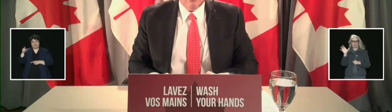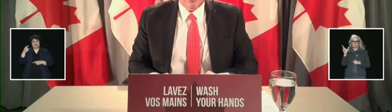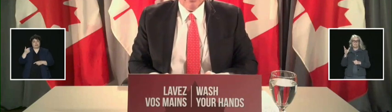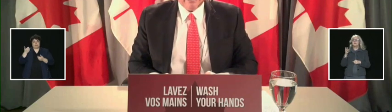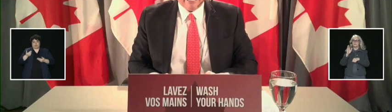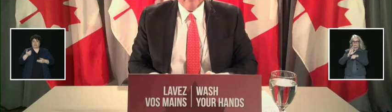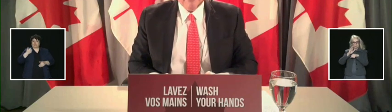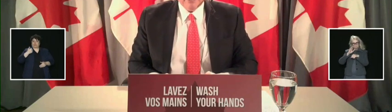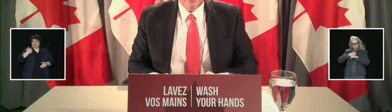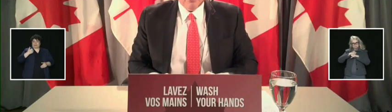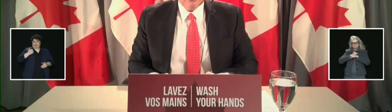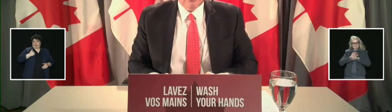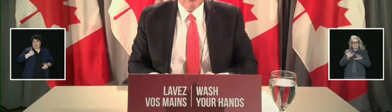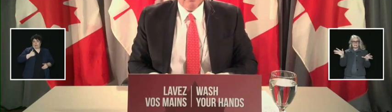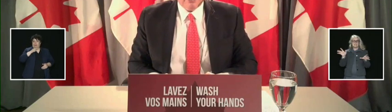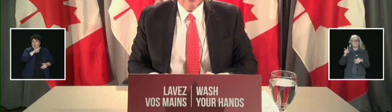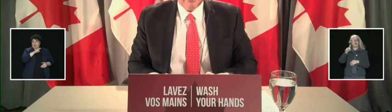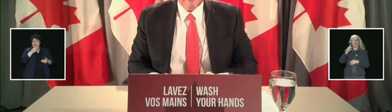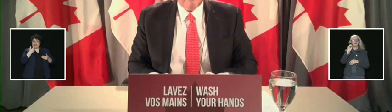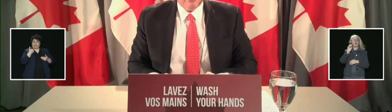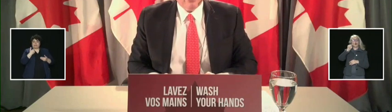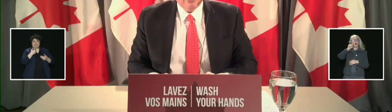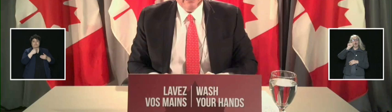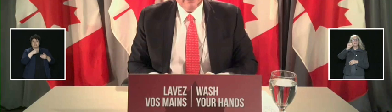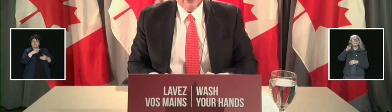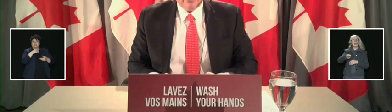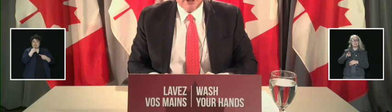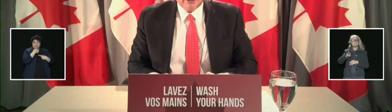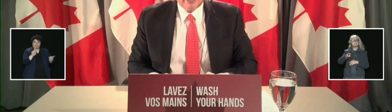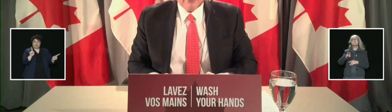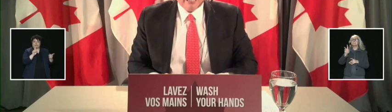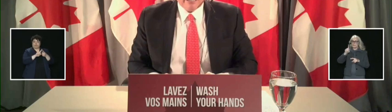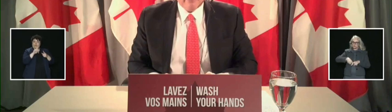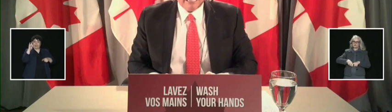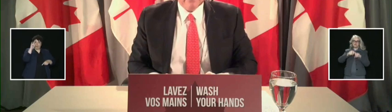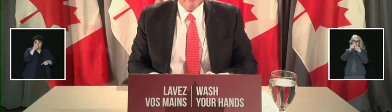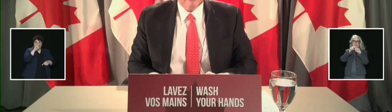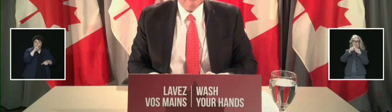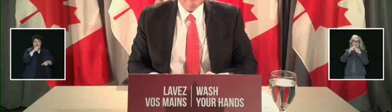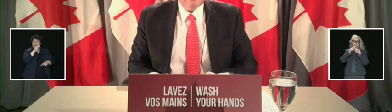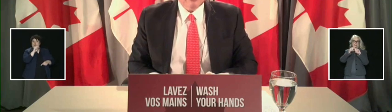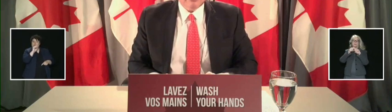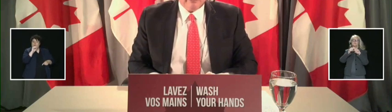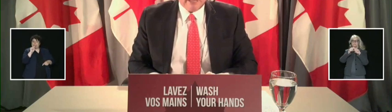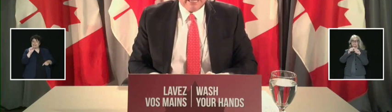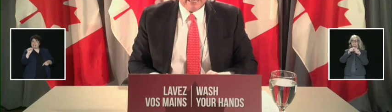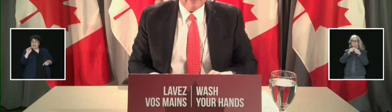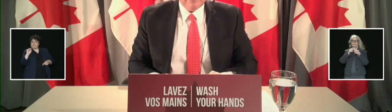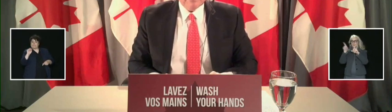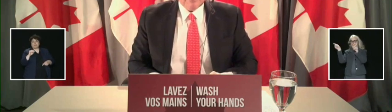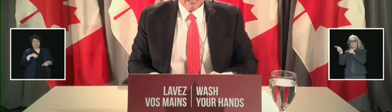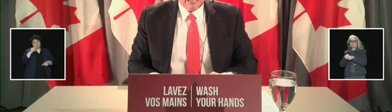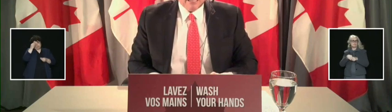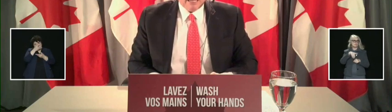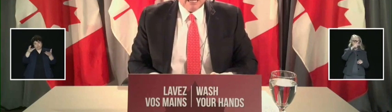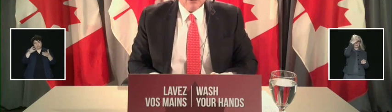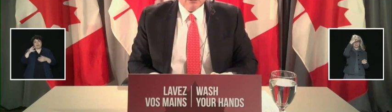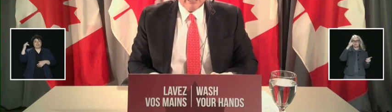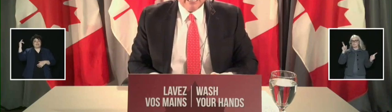aviateurs ou NOTAM pour suspendre les vols de passagers partant de ces pays.